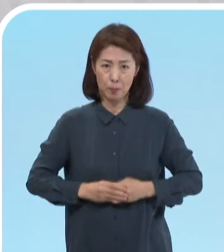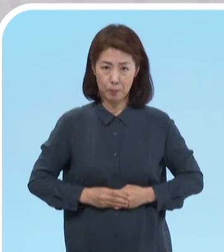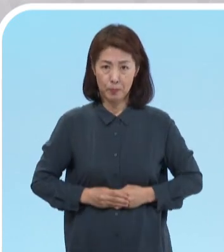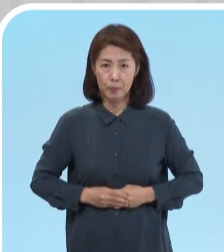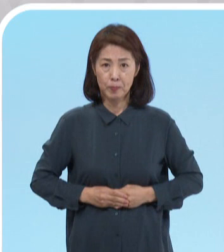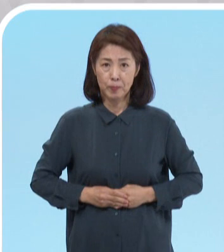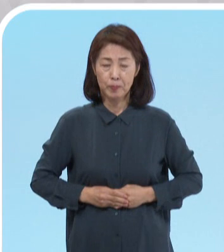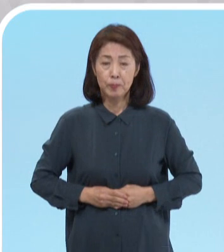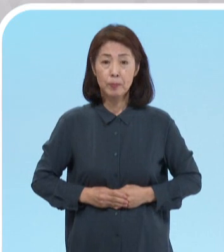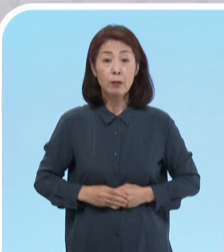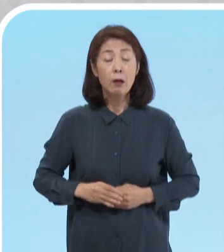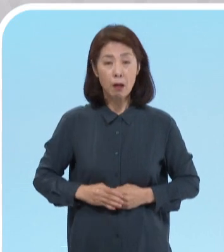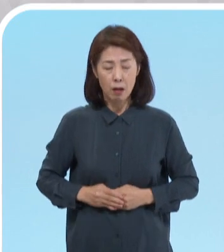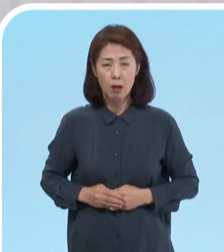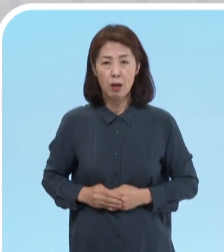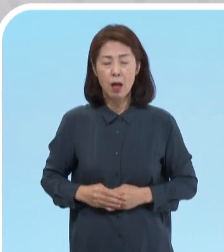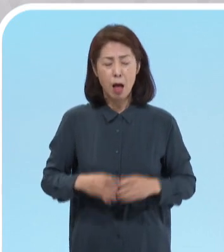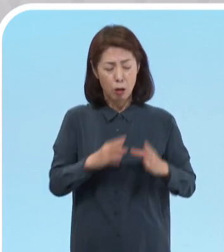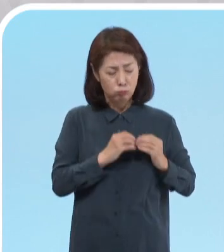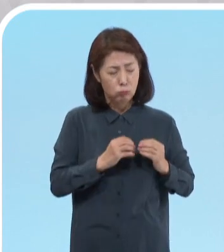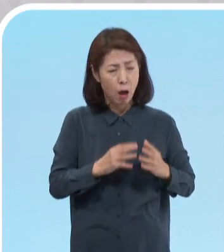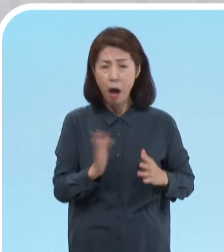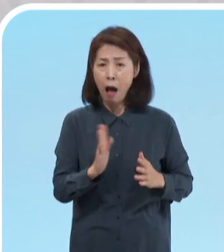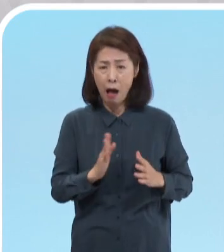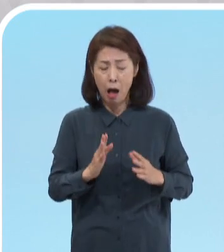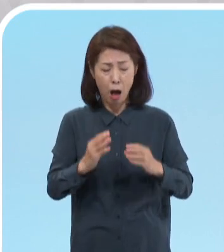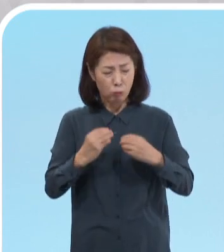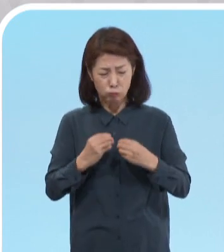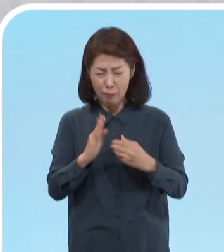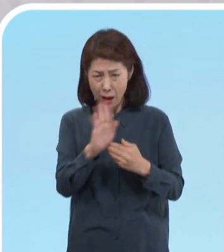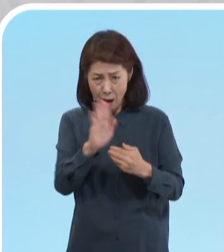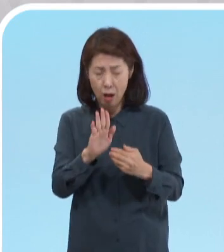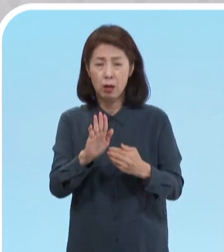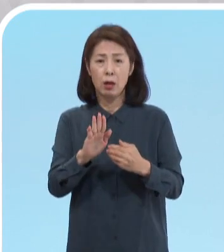備しておきましょう。これからも油断せず、